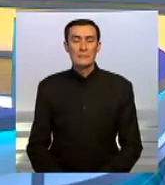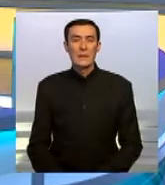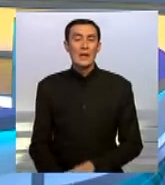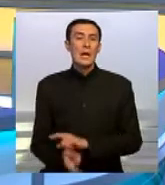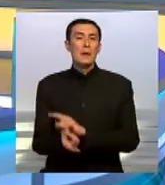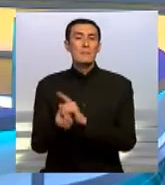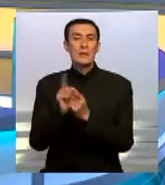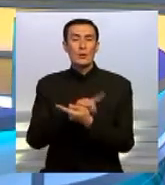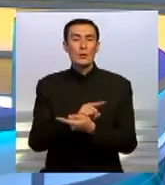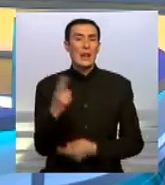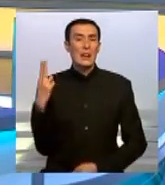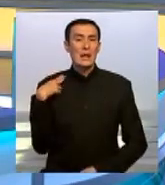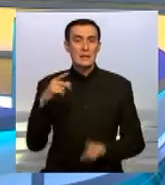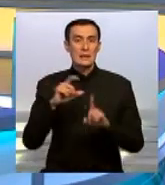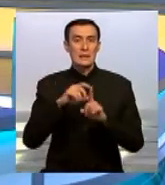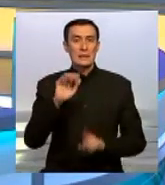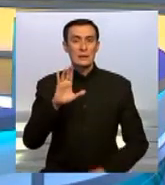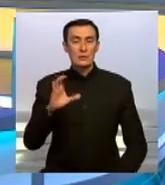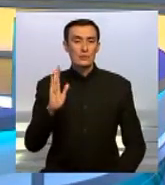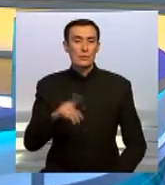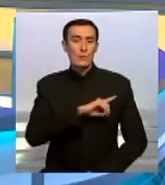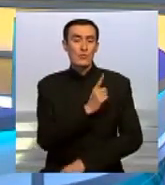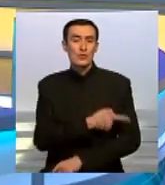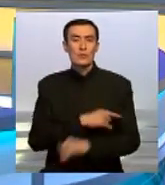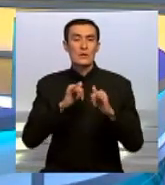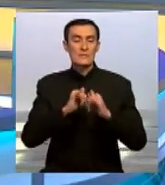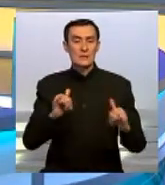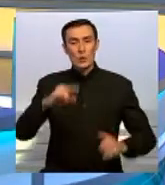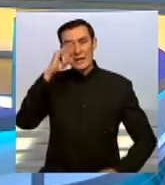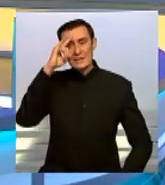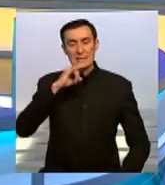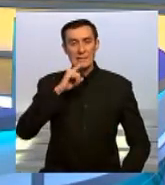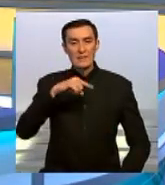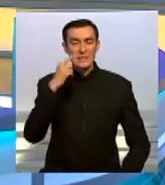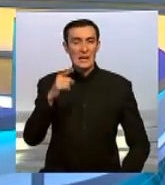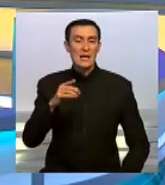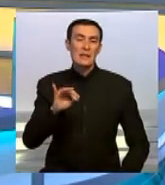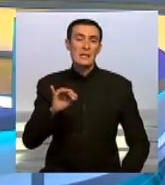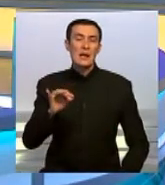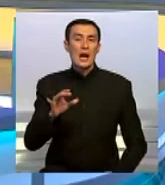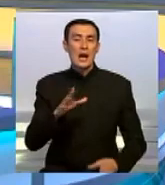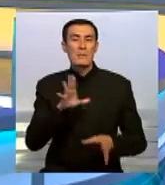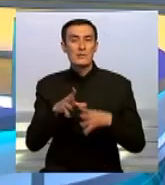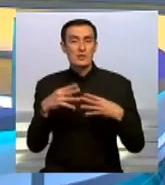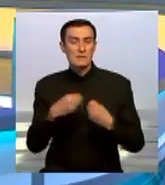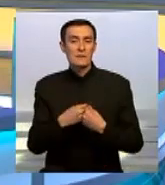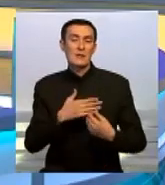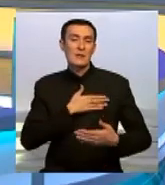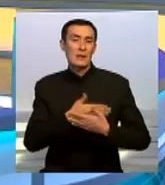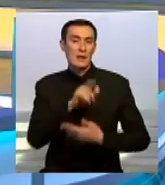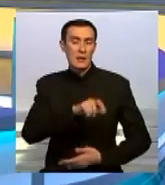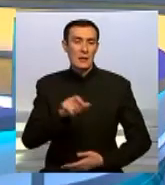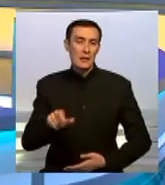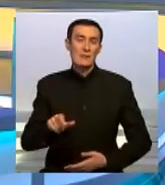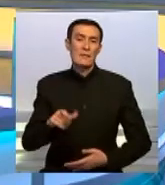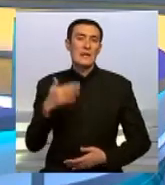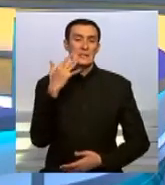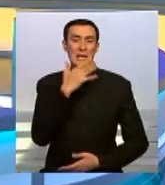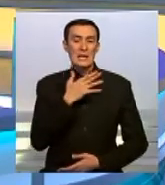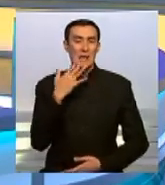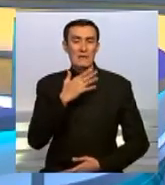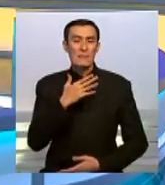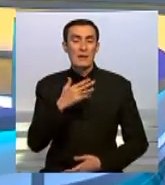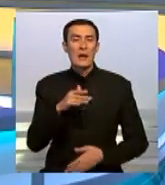О том, что переход на латиницу даст мощный толчок развитию казахского языка, говорили общественные деятели в ходе заседания в стенах